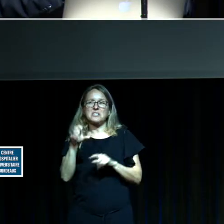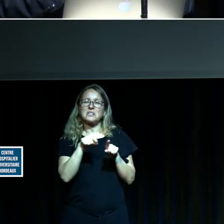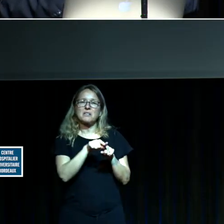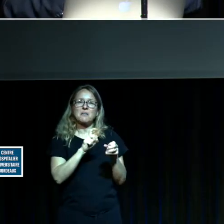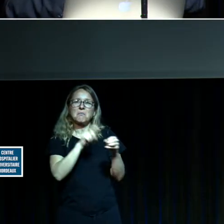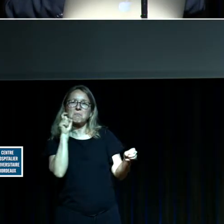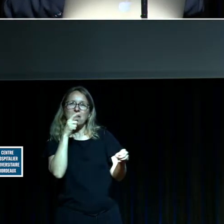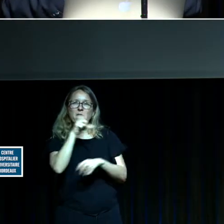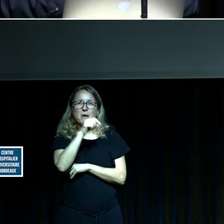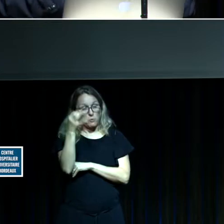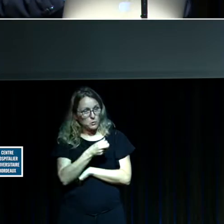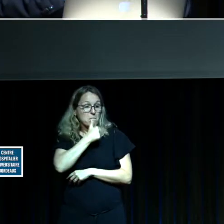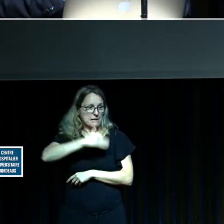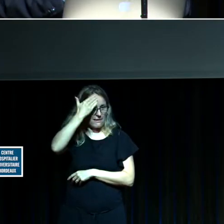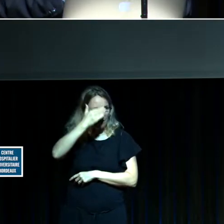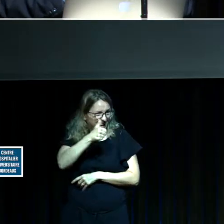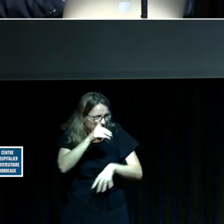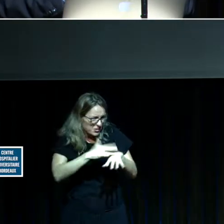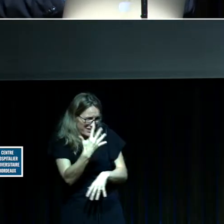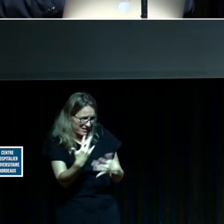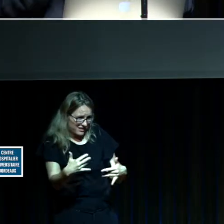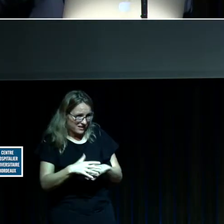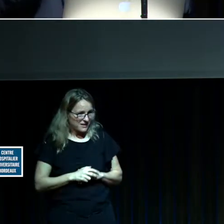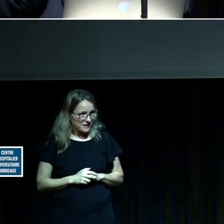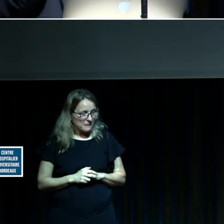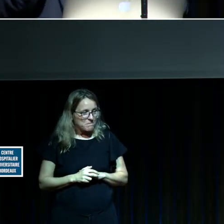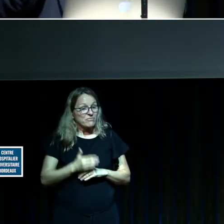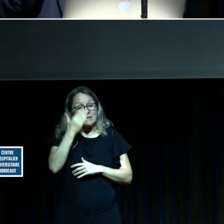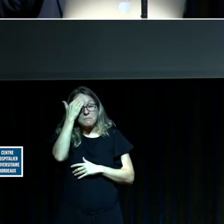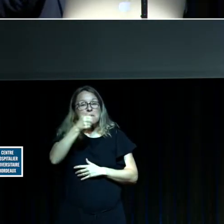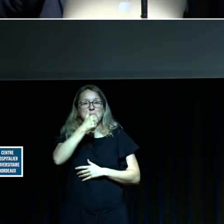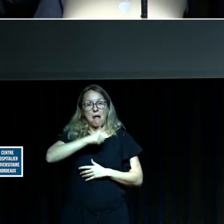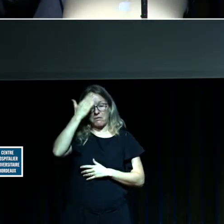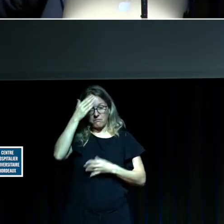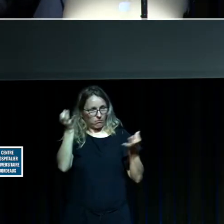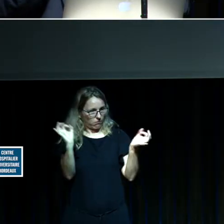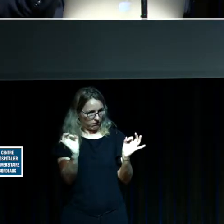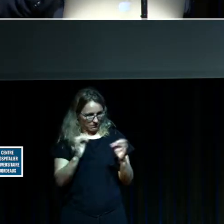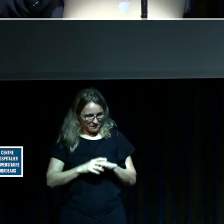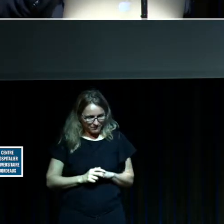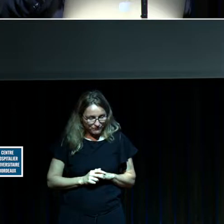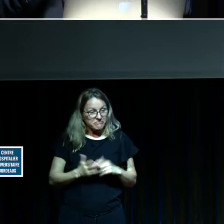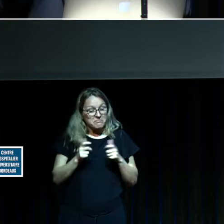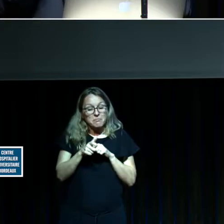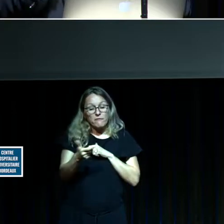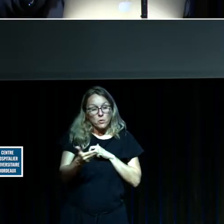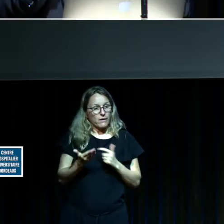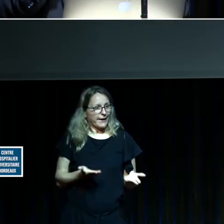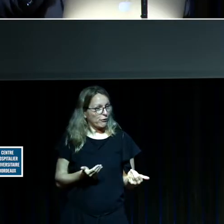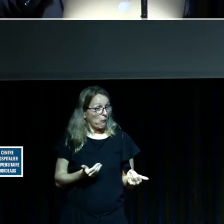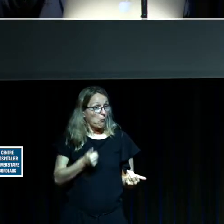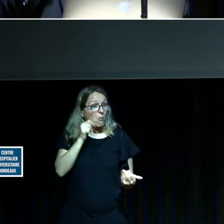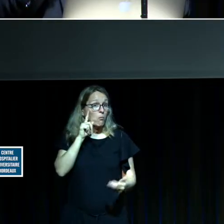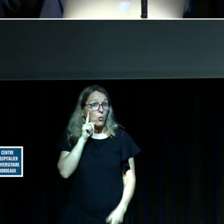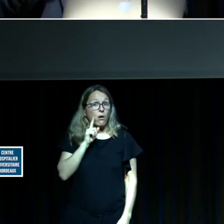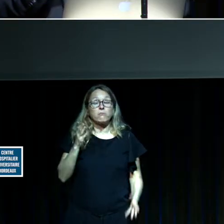près 20% des cas, 1 sur 5, pas plus. Et l'absence de maux de tête conduit souvent les patients à attendre